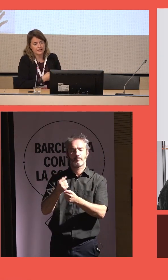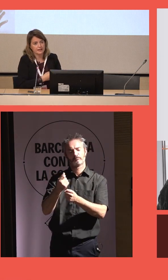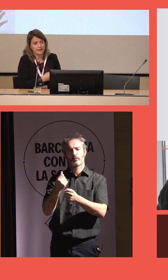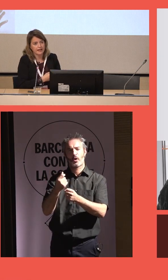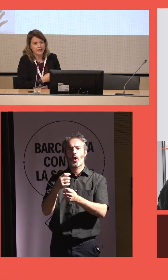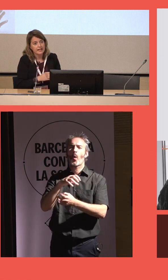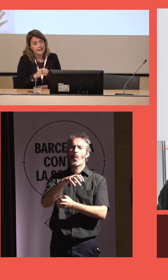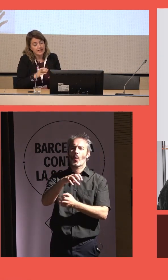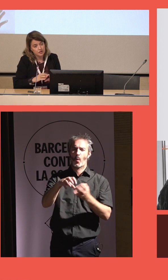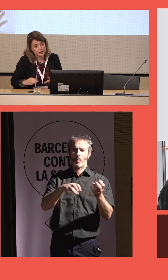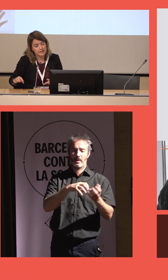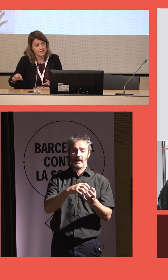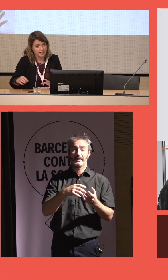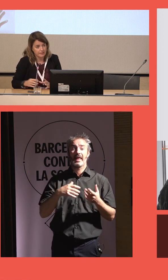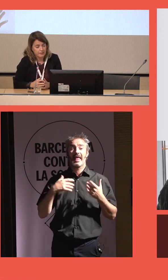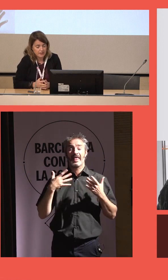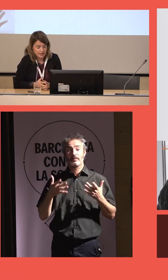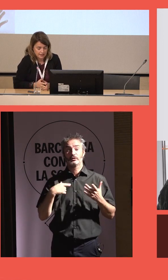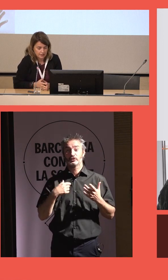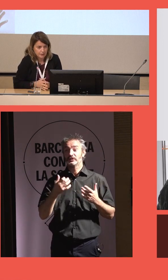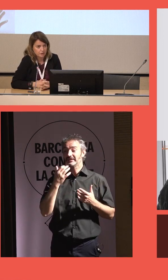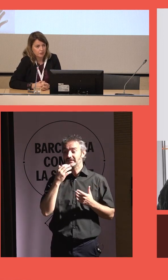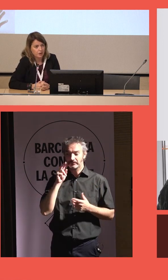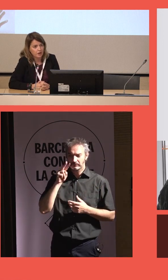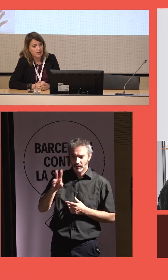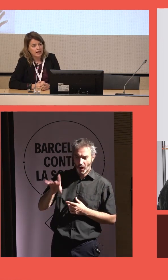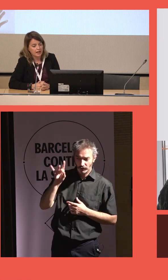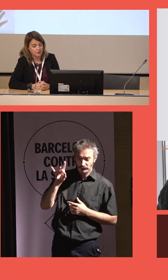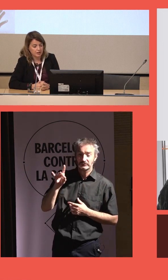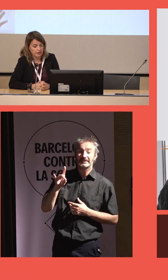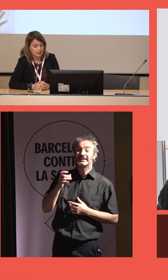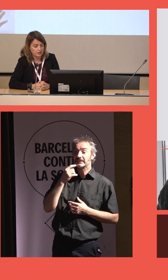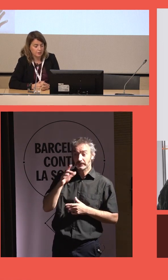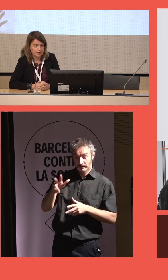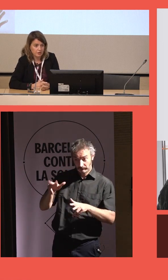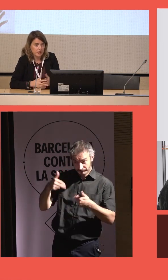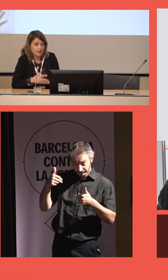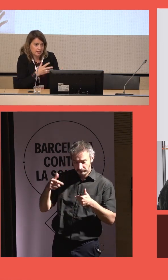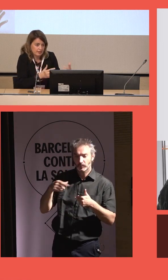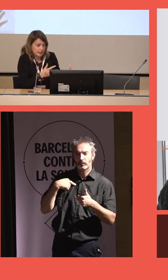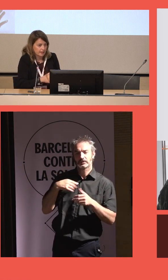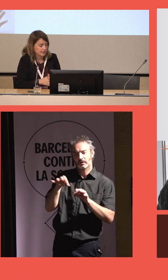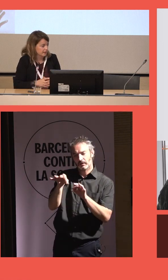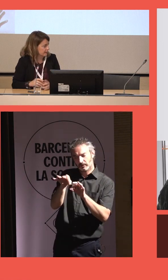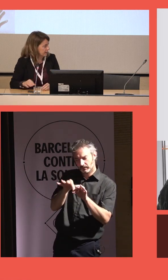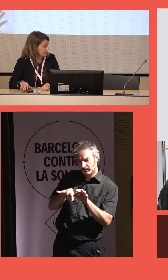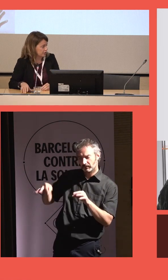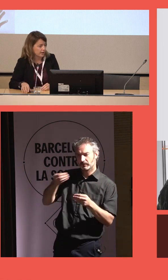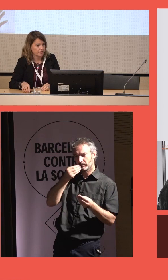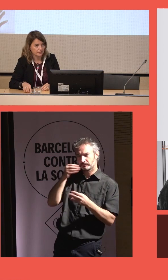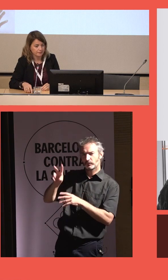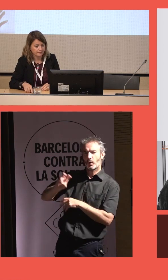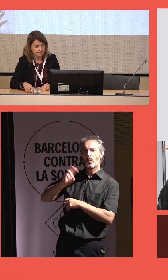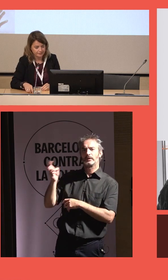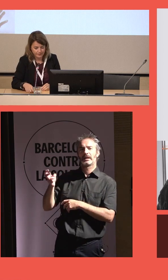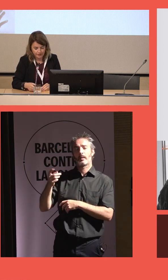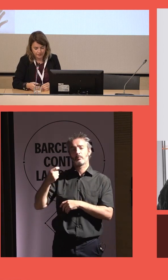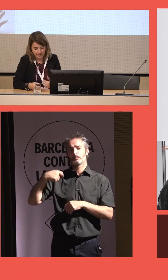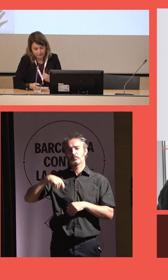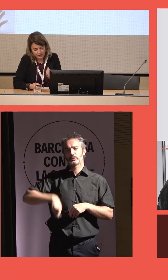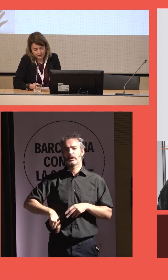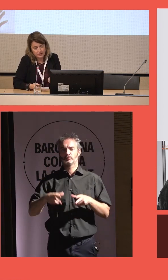complicades al darrere i aleshores les derivem si aquesta persona ho vol a tots els professionals d'agents socials